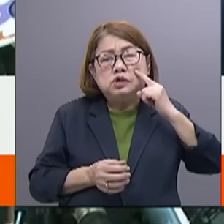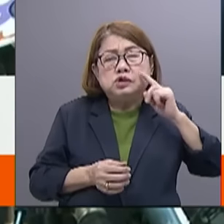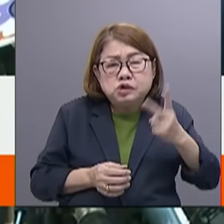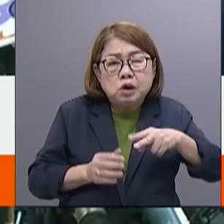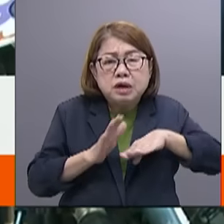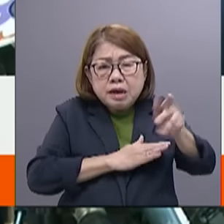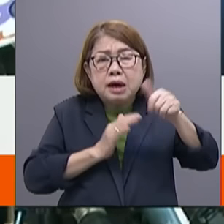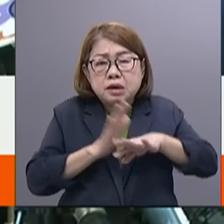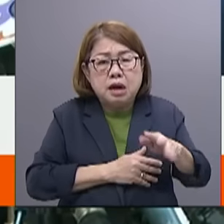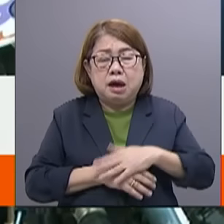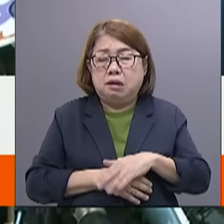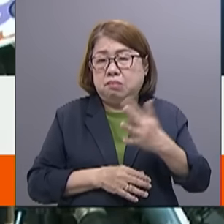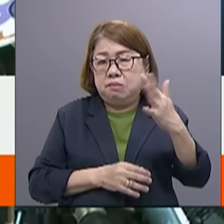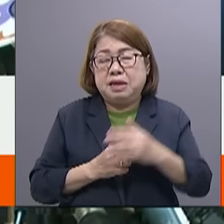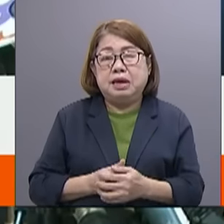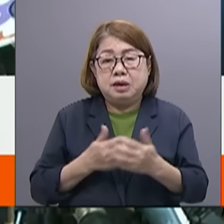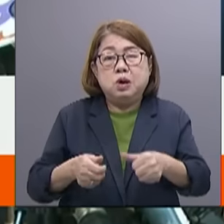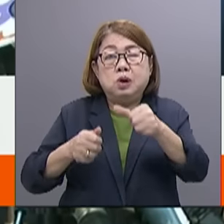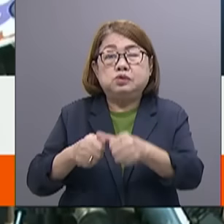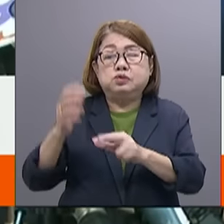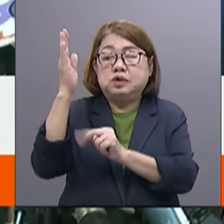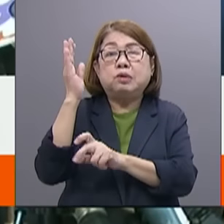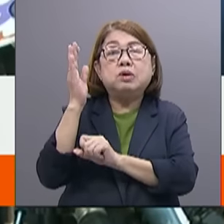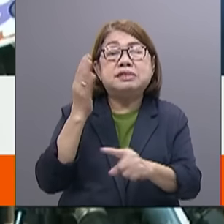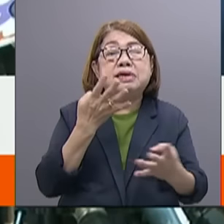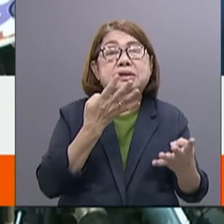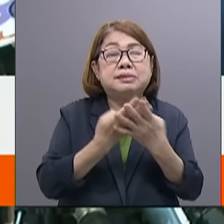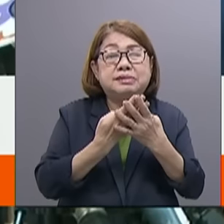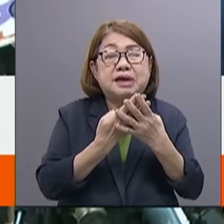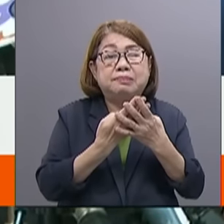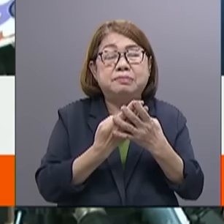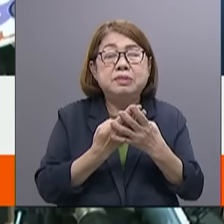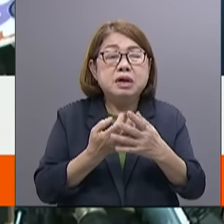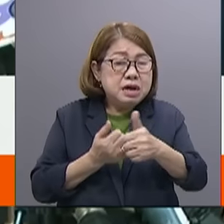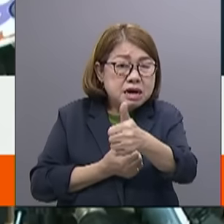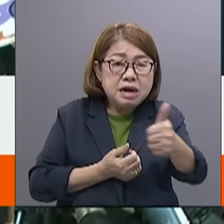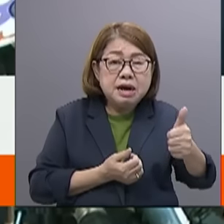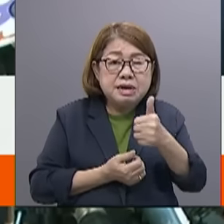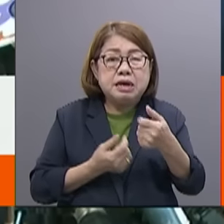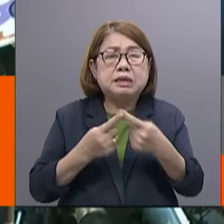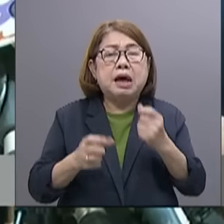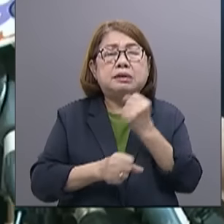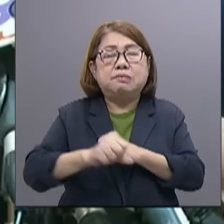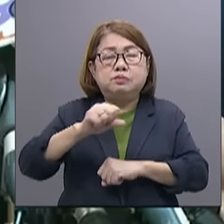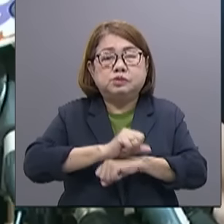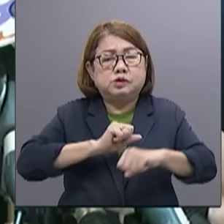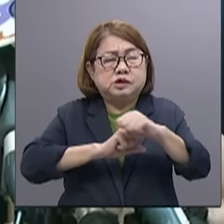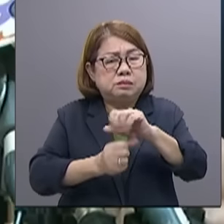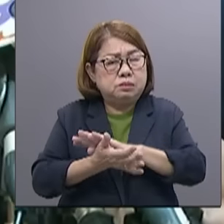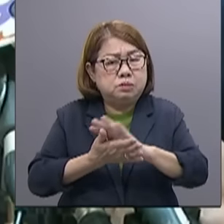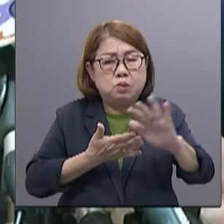องเรือนจำนครเนี่ยแม้จะเป็นเรือนจำความมั่นคงสูงแต่ยังสร้างไม่เสร็จเขาก็อาจจะต้อง